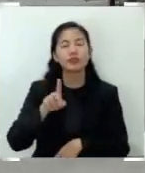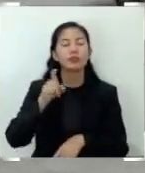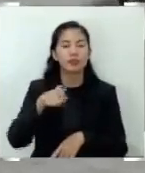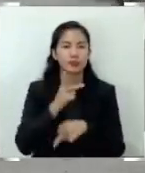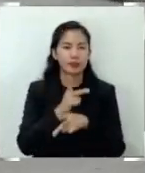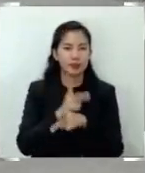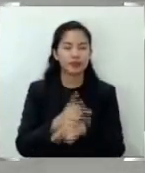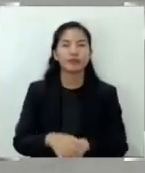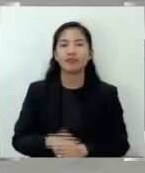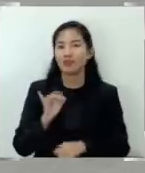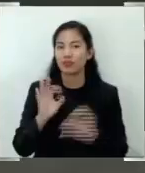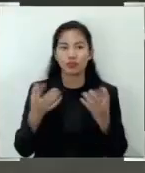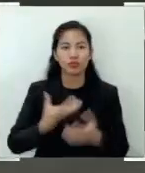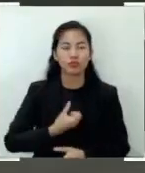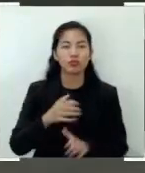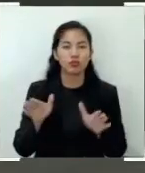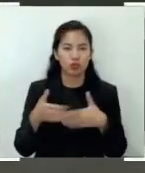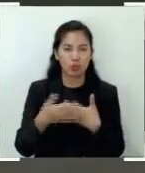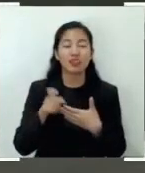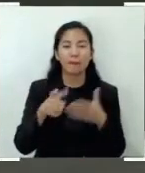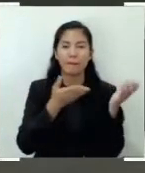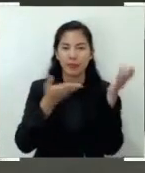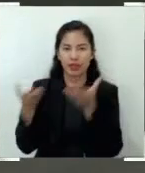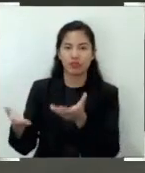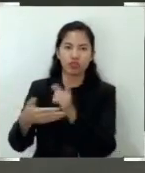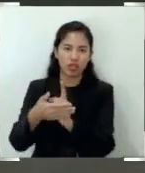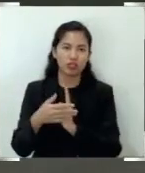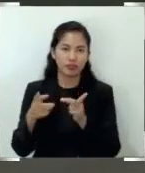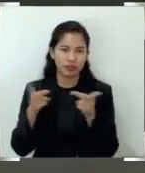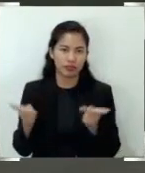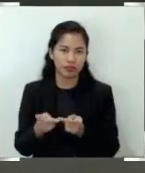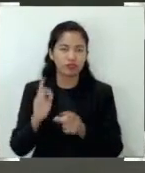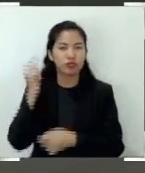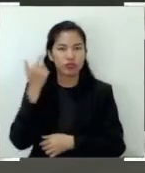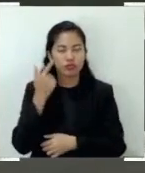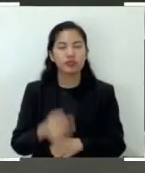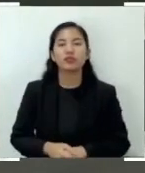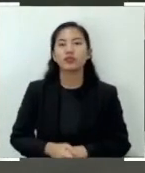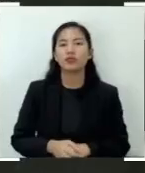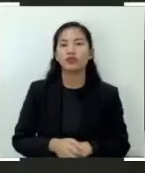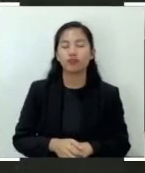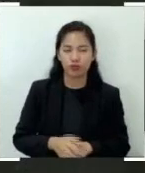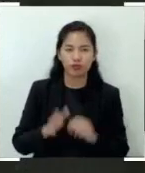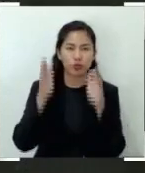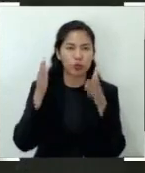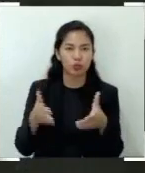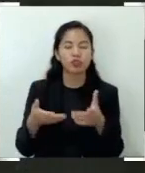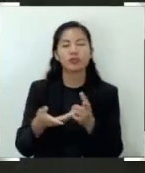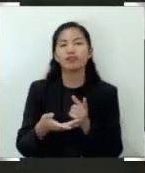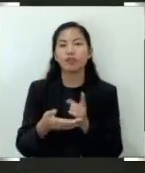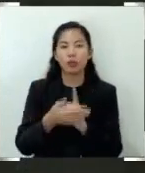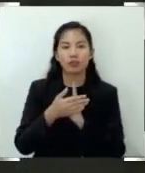pasyente, isolation facility siya dapat manatili. Prioridad sa mga quarantine at isolation facility ang mga senior citizen at persons